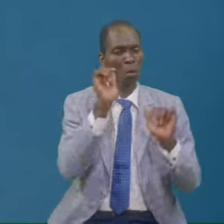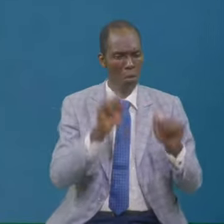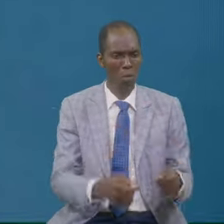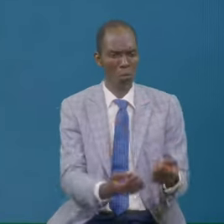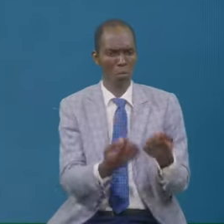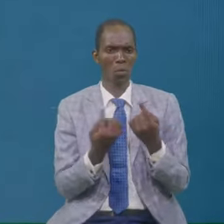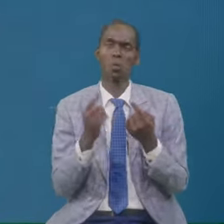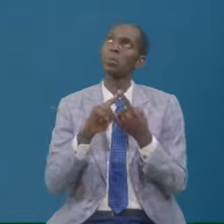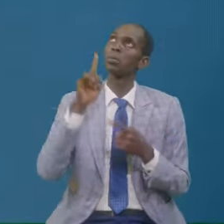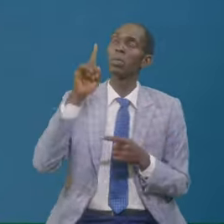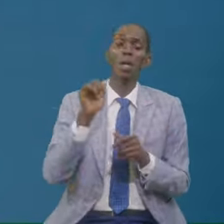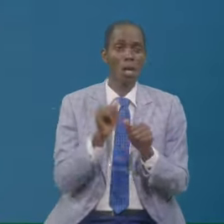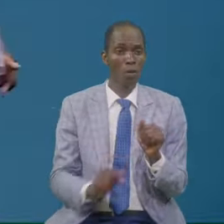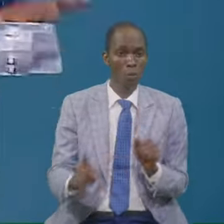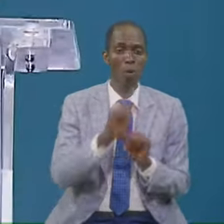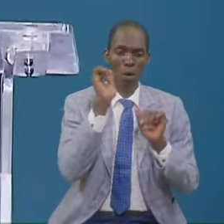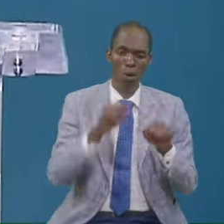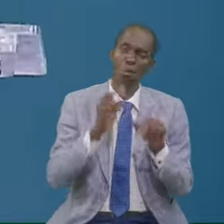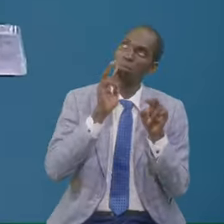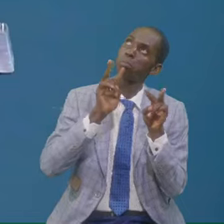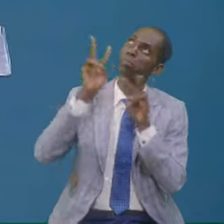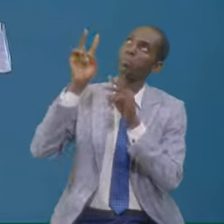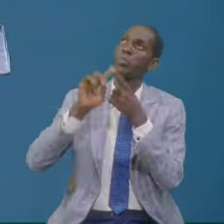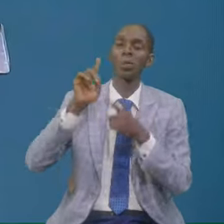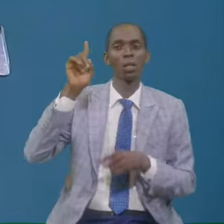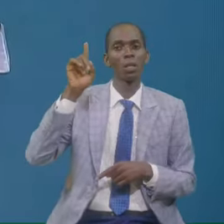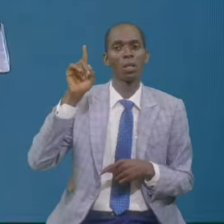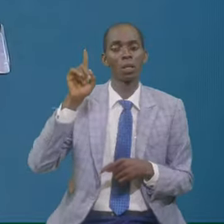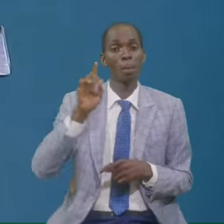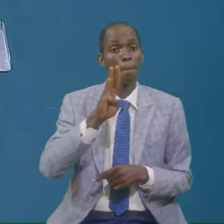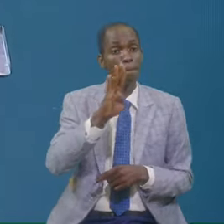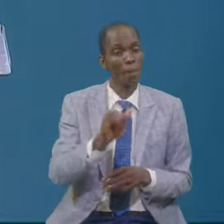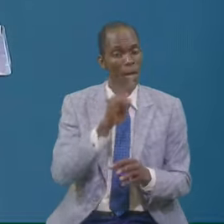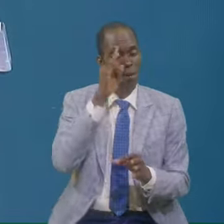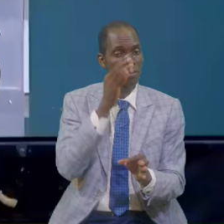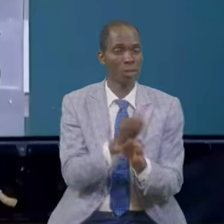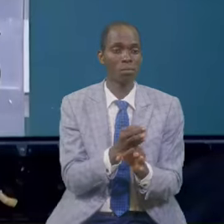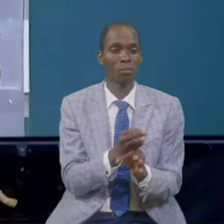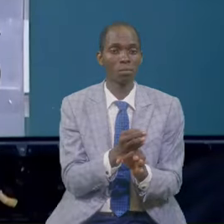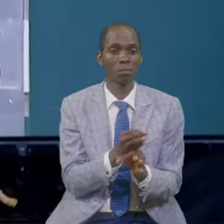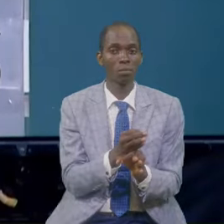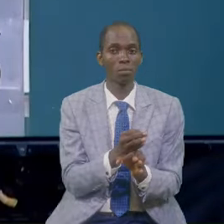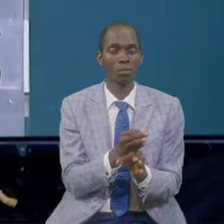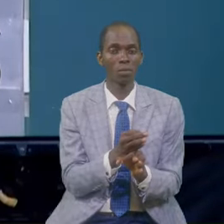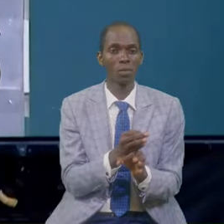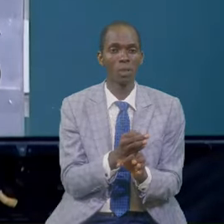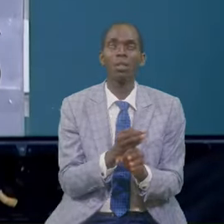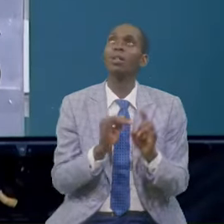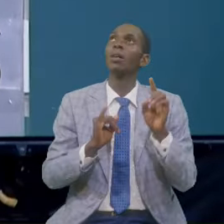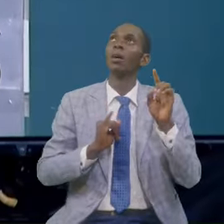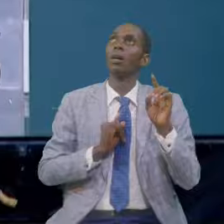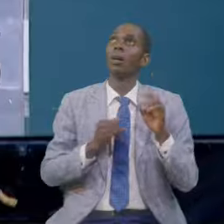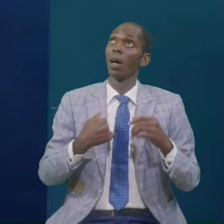look unto him. ఎవరైనా ఆయన వైపు చూడొచ్చు. By faith. విశ్వాసంతో. I accept. నేను